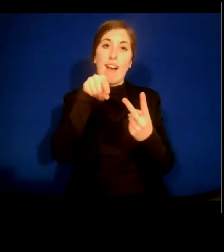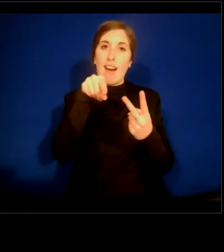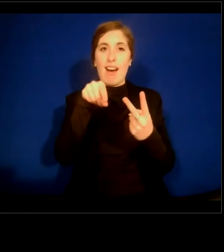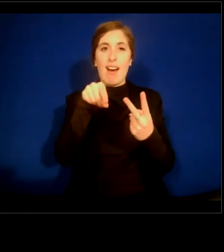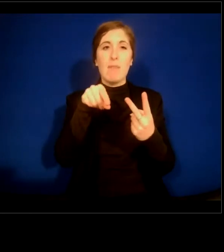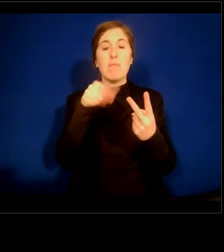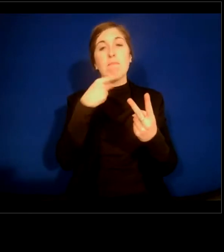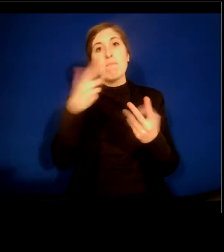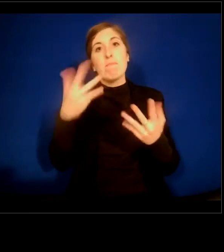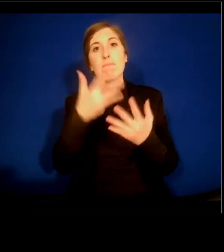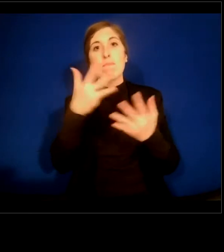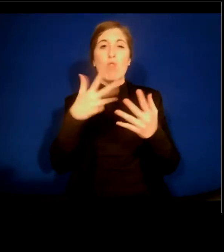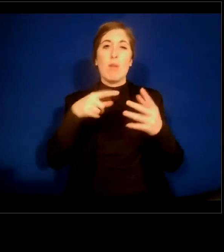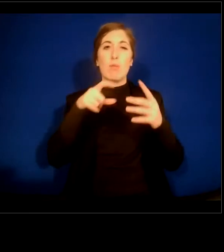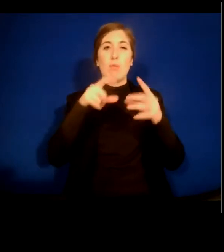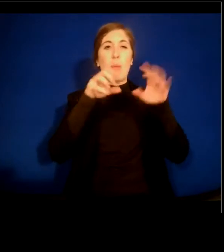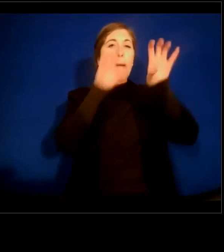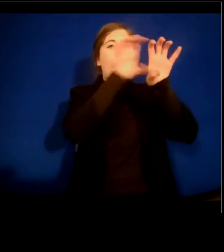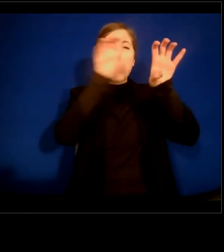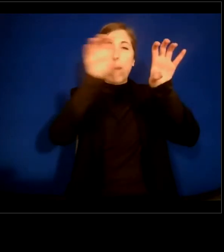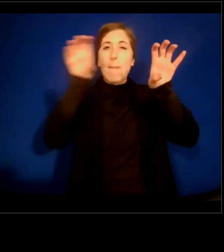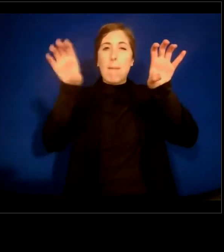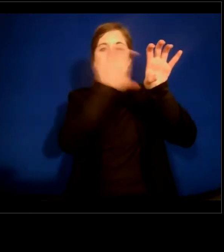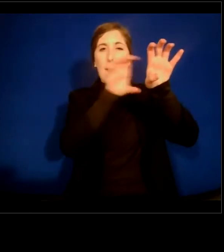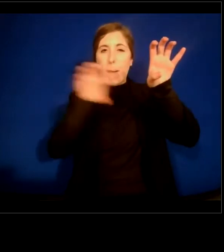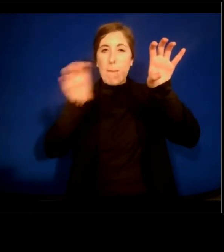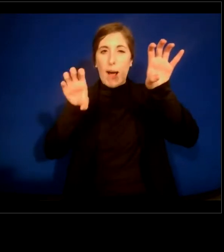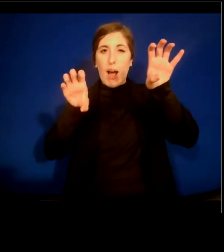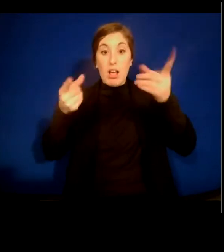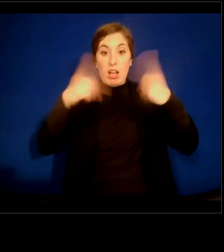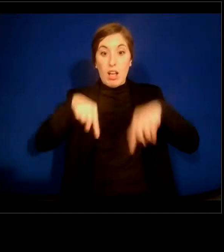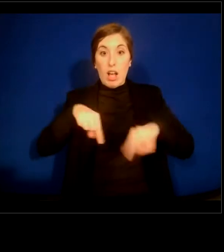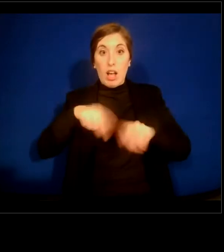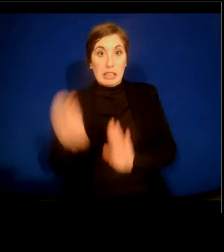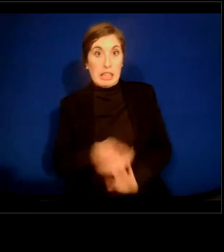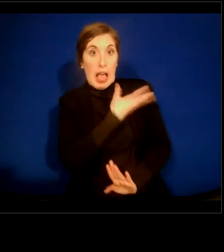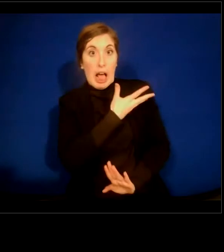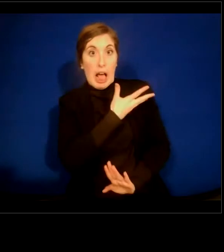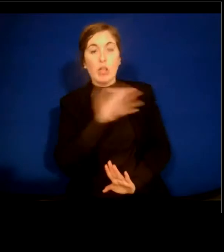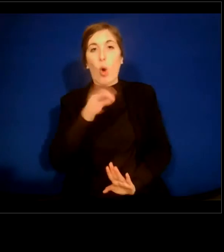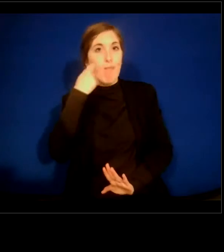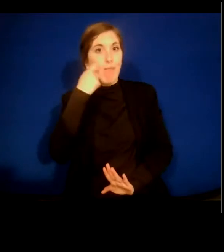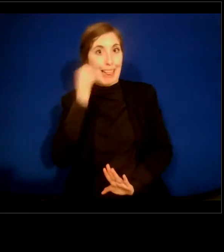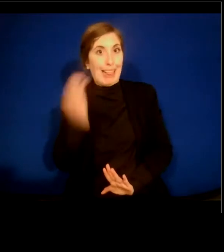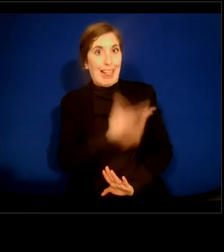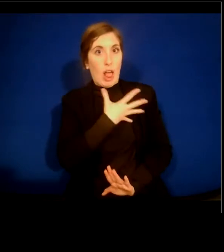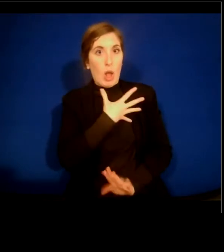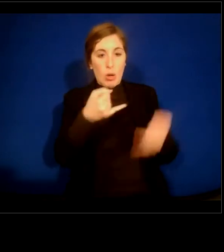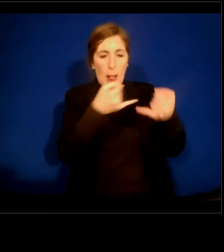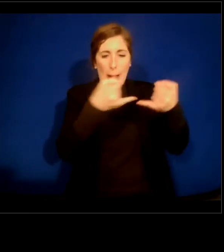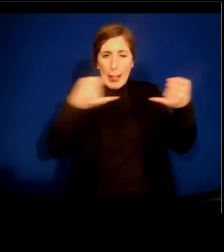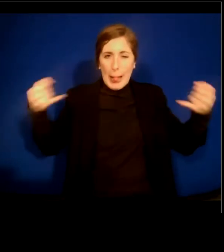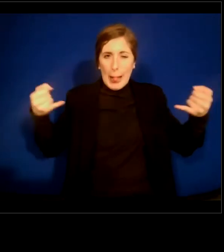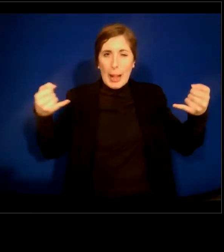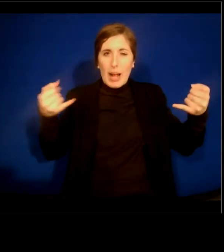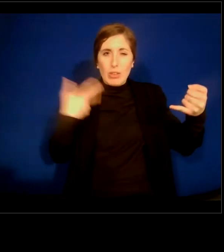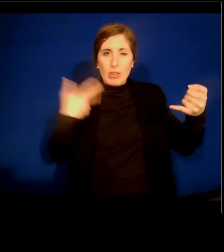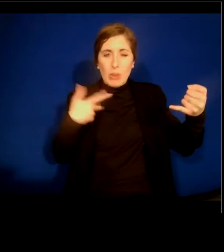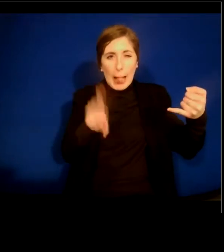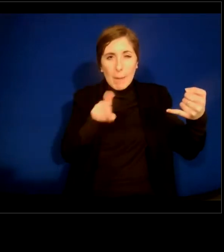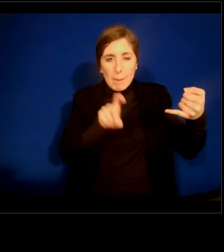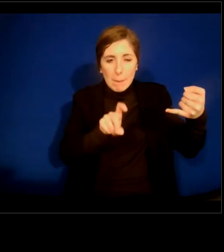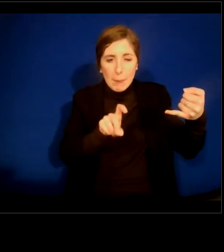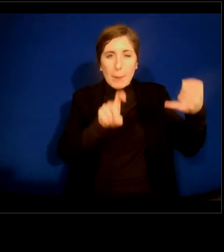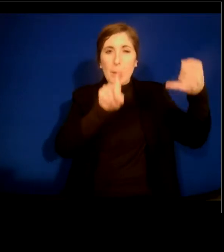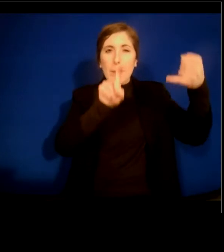divide le webcam dalle slide o dal video proiettato, ecco, troverete un punto nel quale